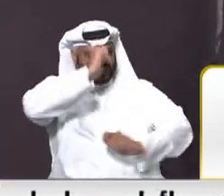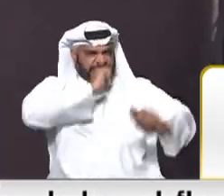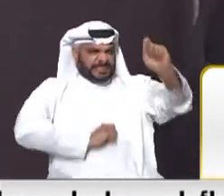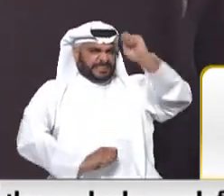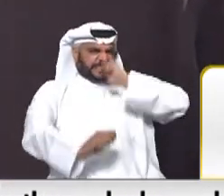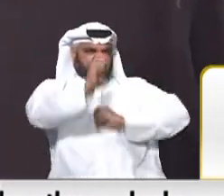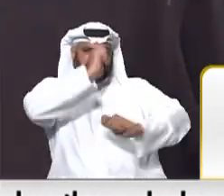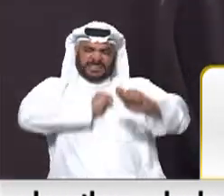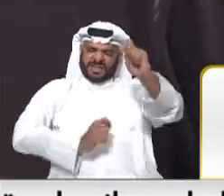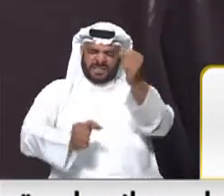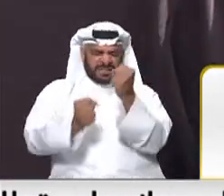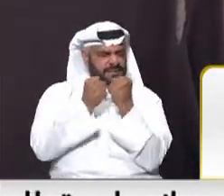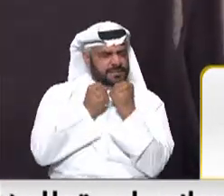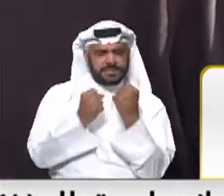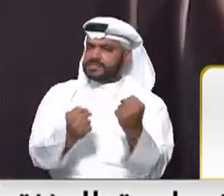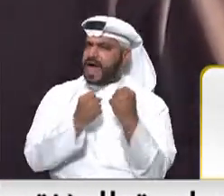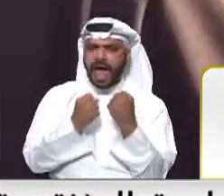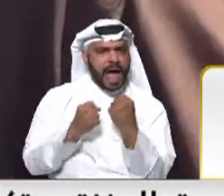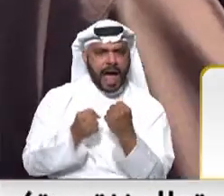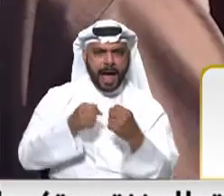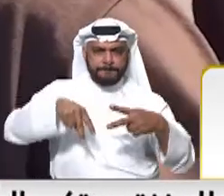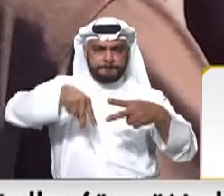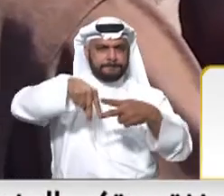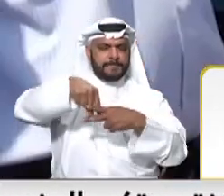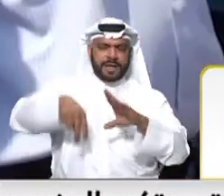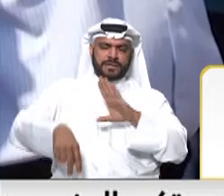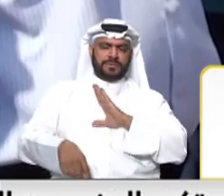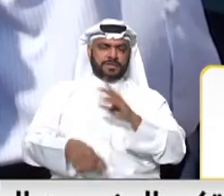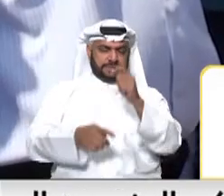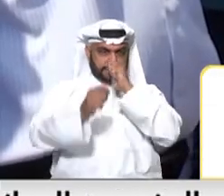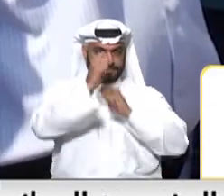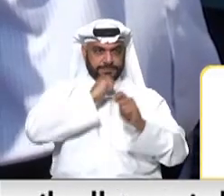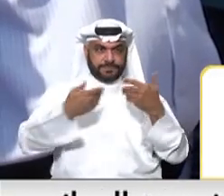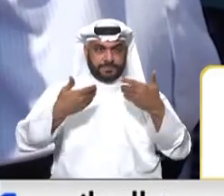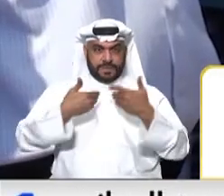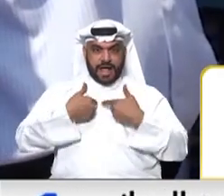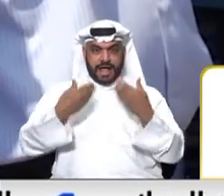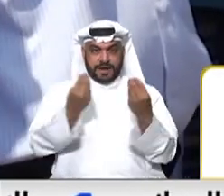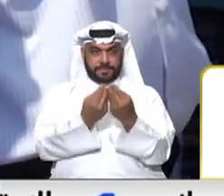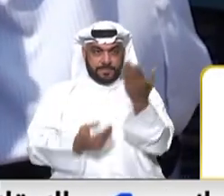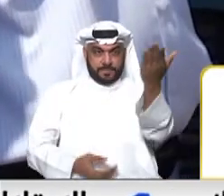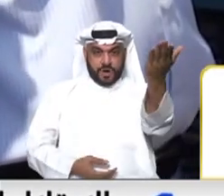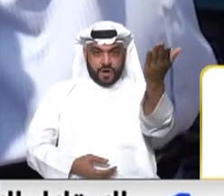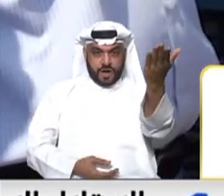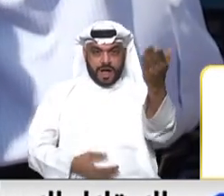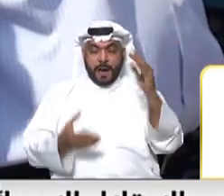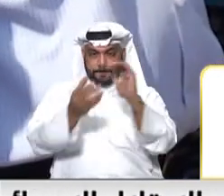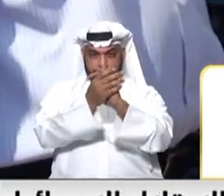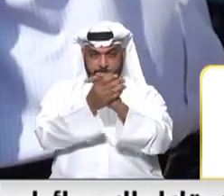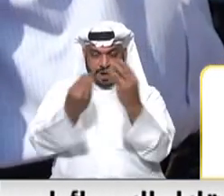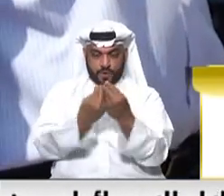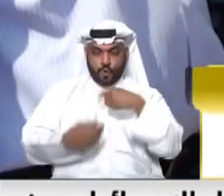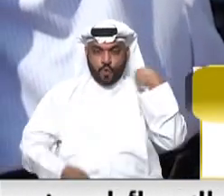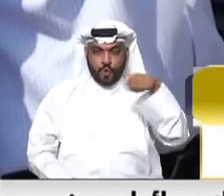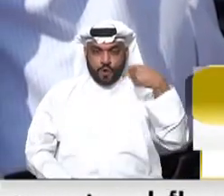يستخدمها الاحتلال الإسرائيلي مع المعتقلين. نحن ومجموعة من الزملاء العاملين في وزارة